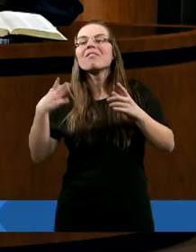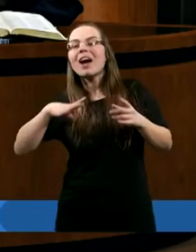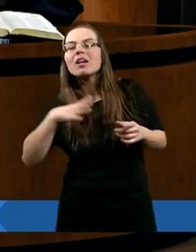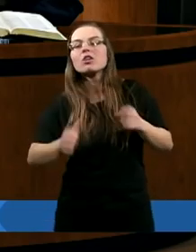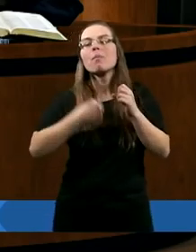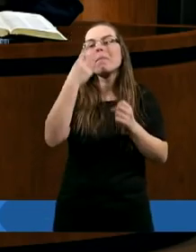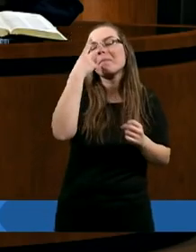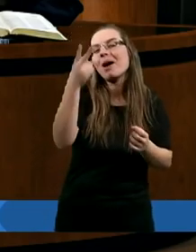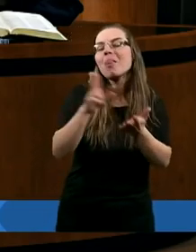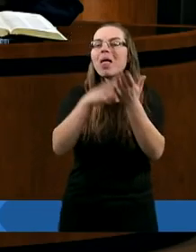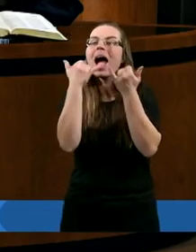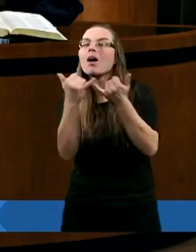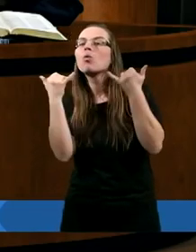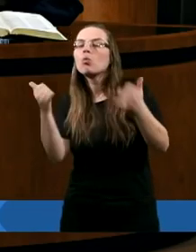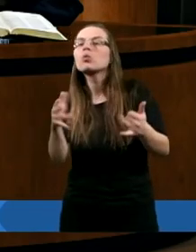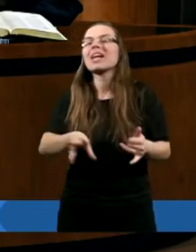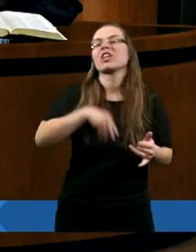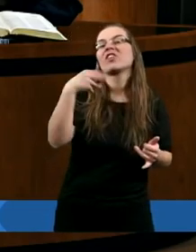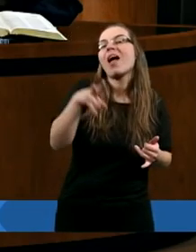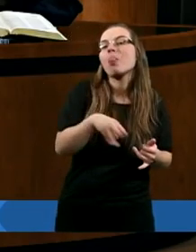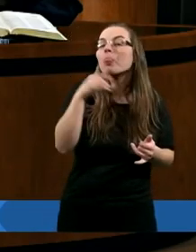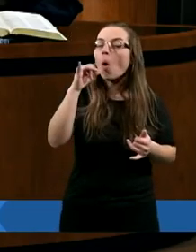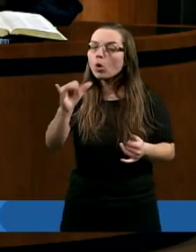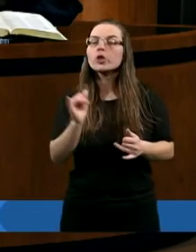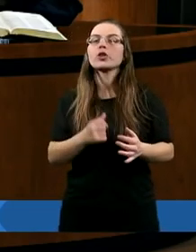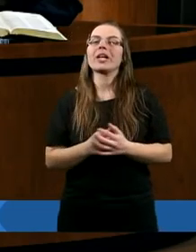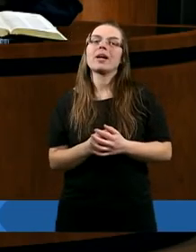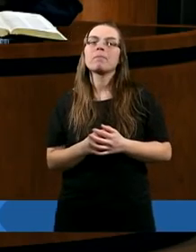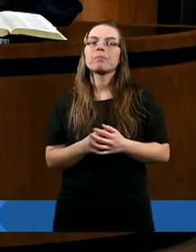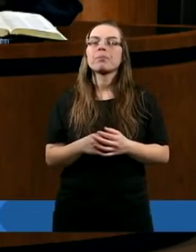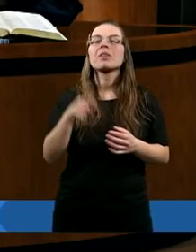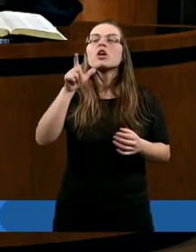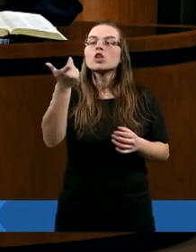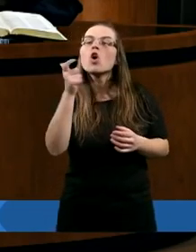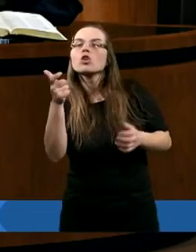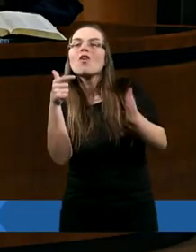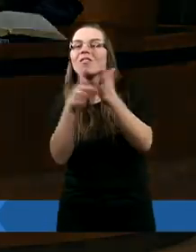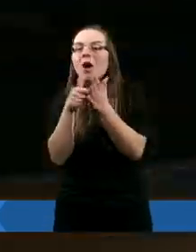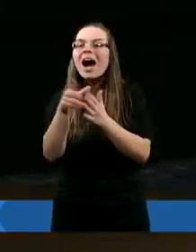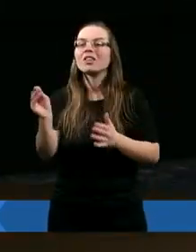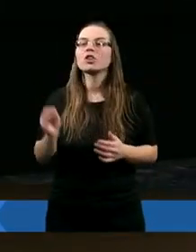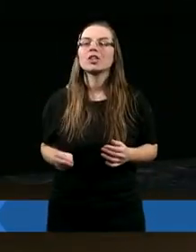patrzyli na rozwienie świętości, często właśnie